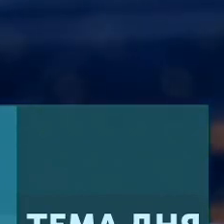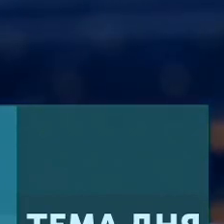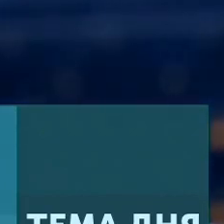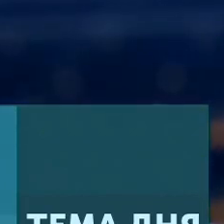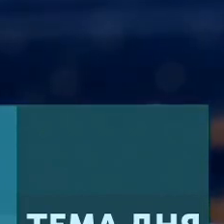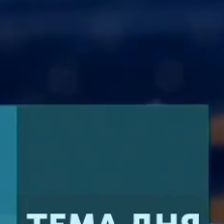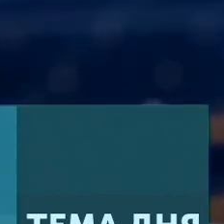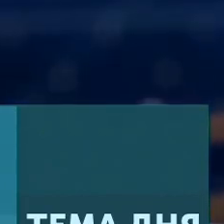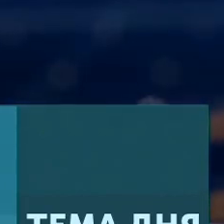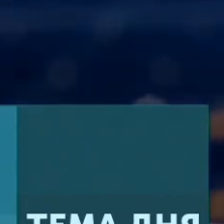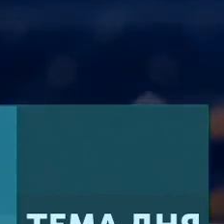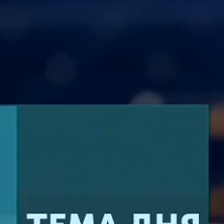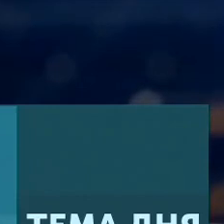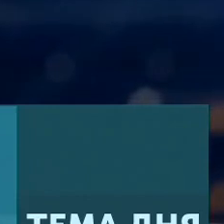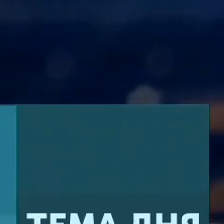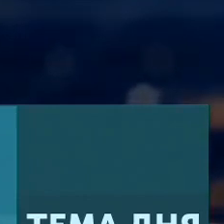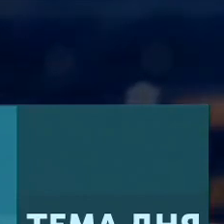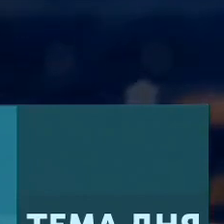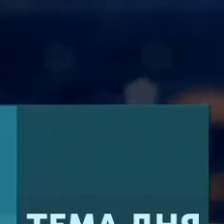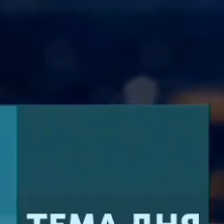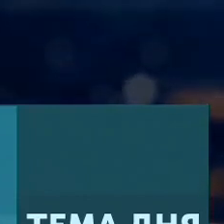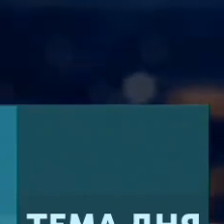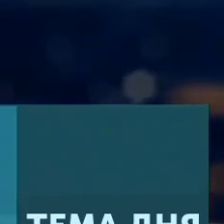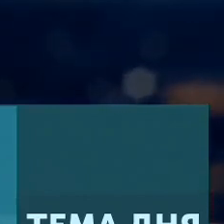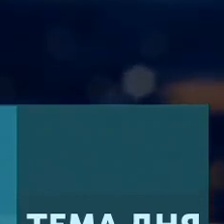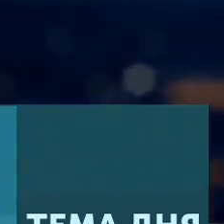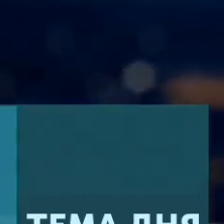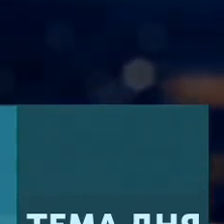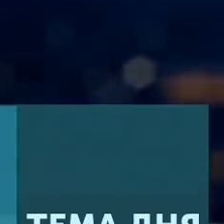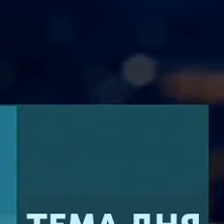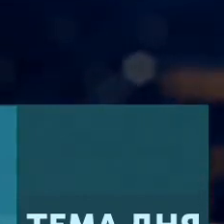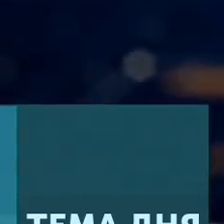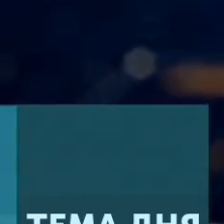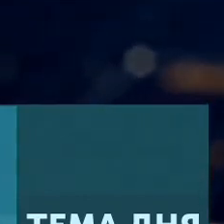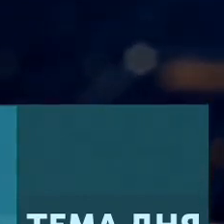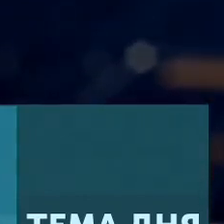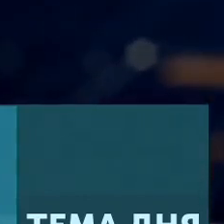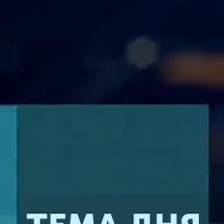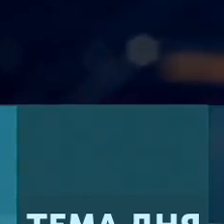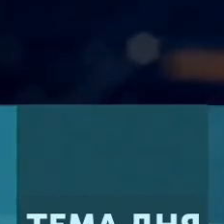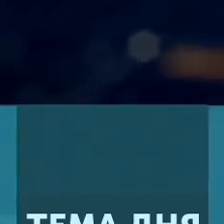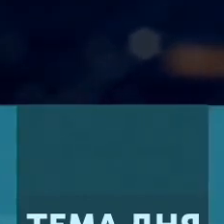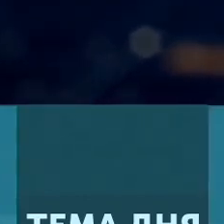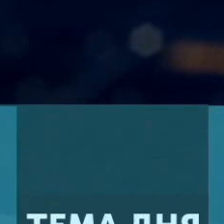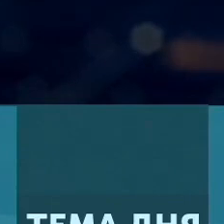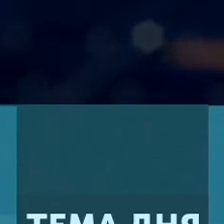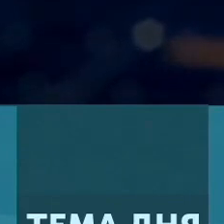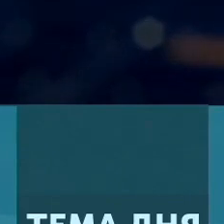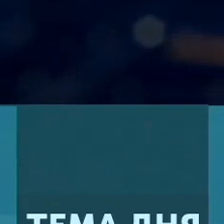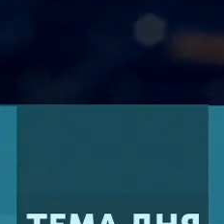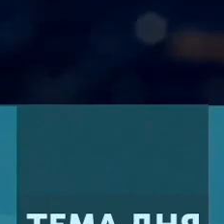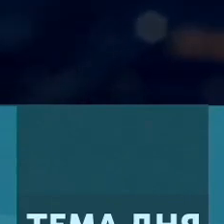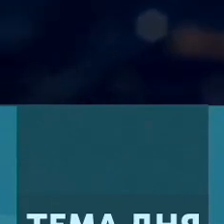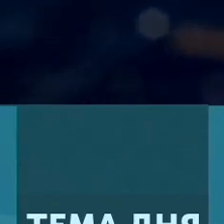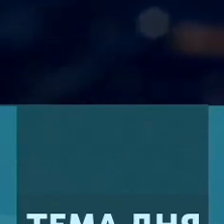прийняти. Сьогодні обговорювали проєкт закону про працю. Будемо і надалі стежити за цією темою. Мене звуть